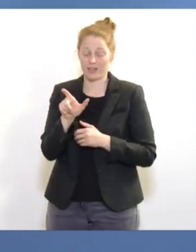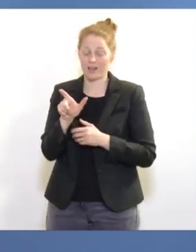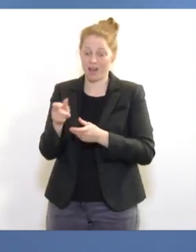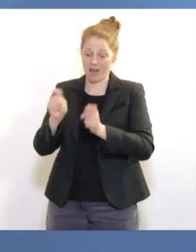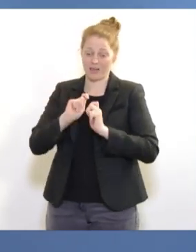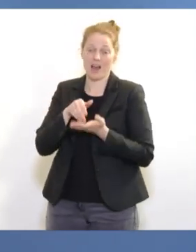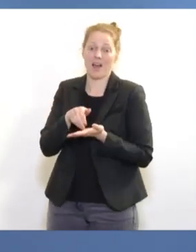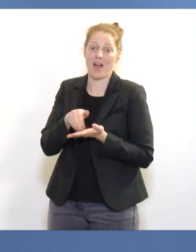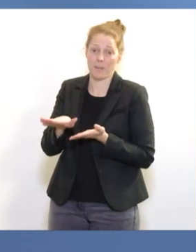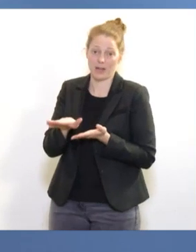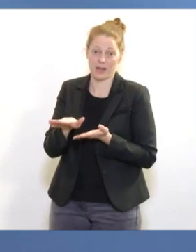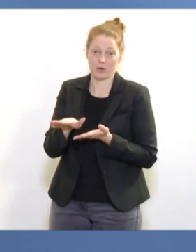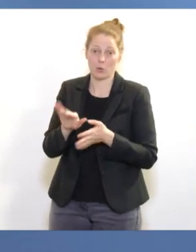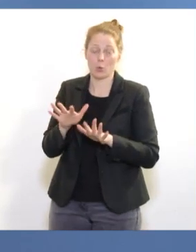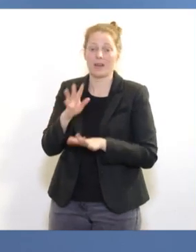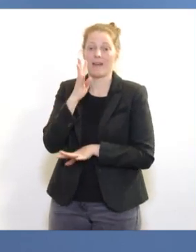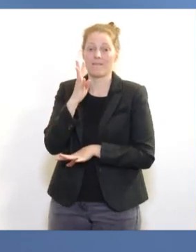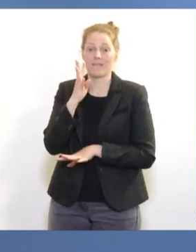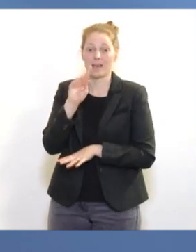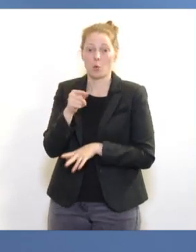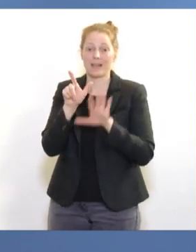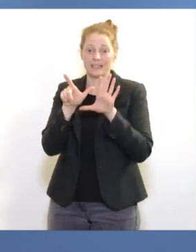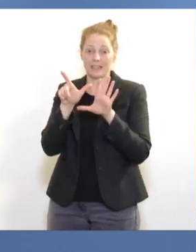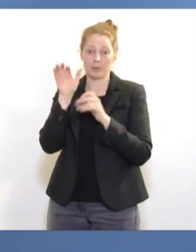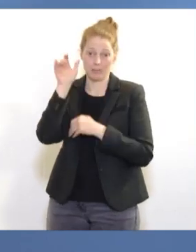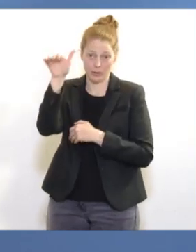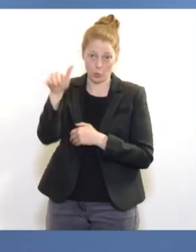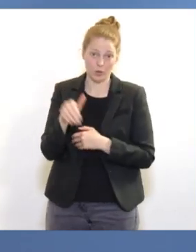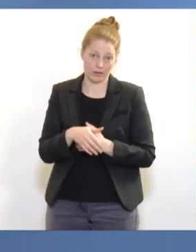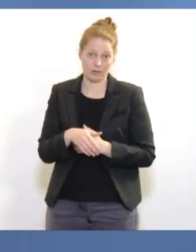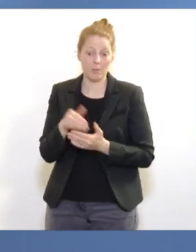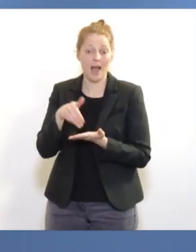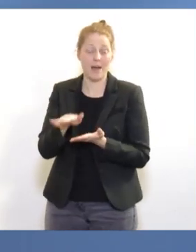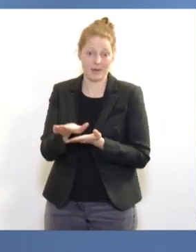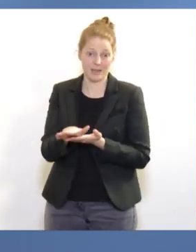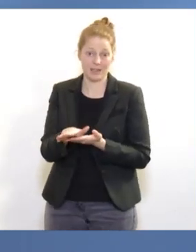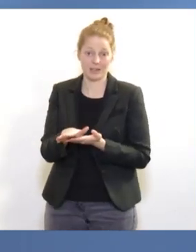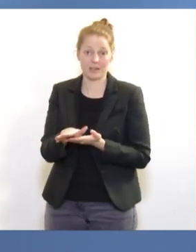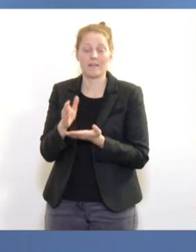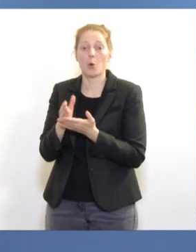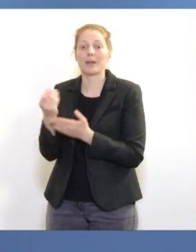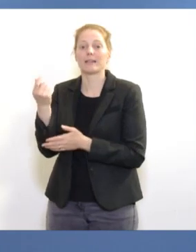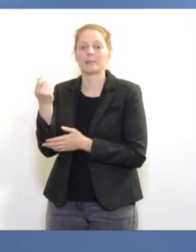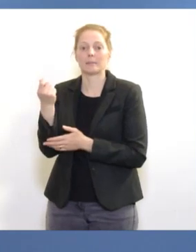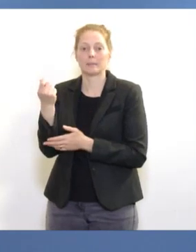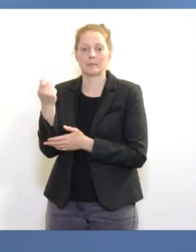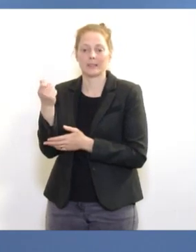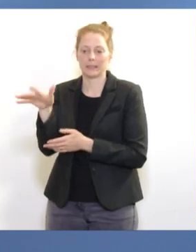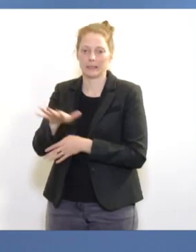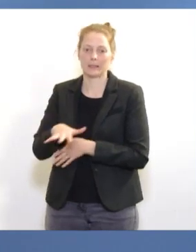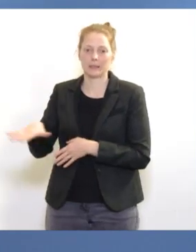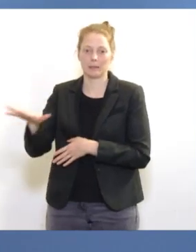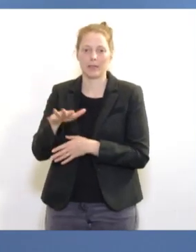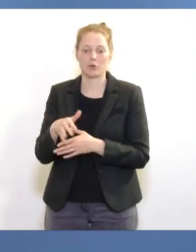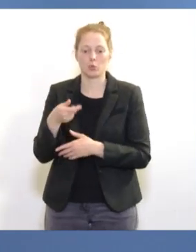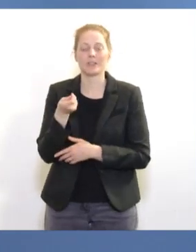am Wert von rund 4,7 Millionen. Hauptsächlich aus dem Sektor Financier und aus dem Sektor von